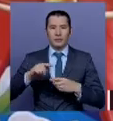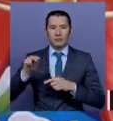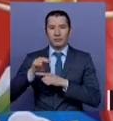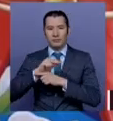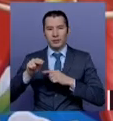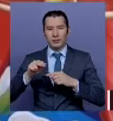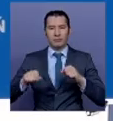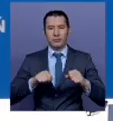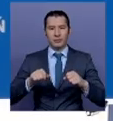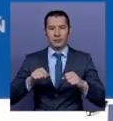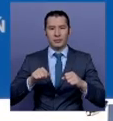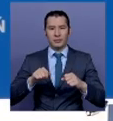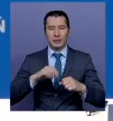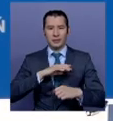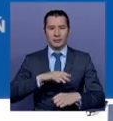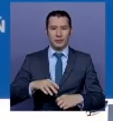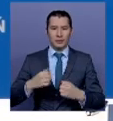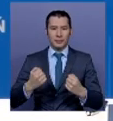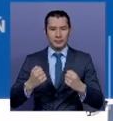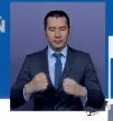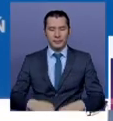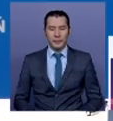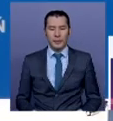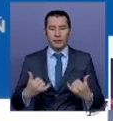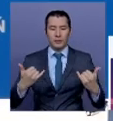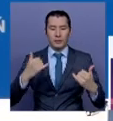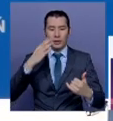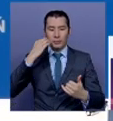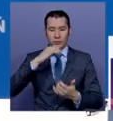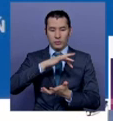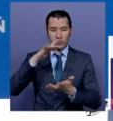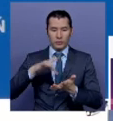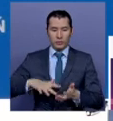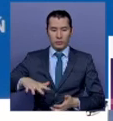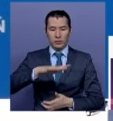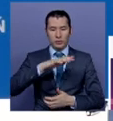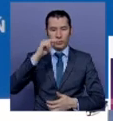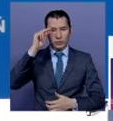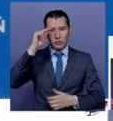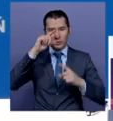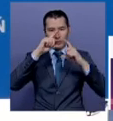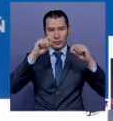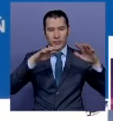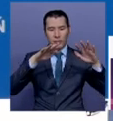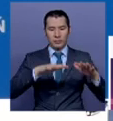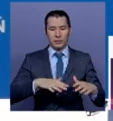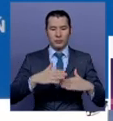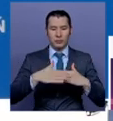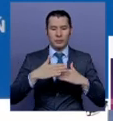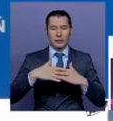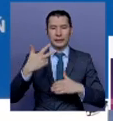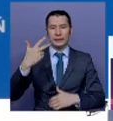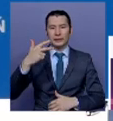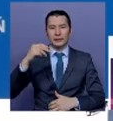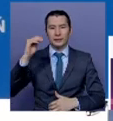жүргізілмек. Бүгінгі таңда Алматы қаласындағы мектептерде оқушы орнының тапшылығы шамаменен 30 мың орынды